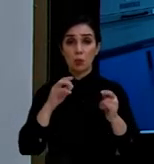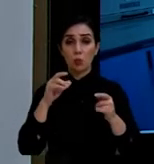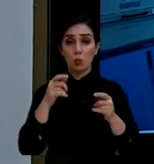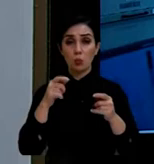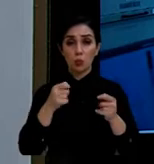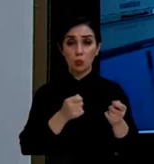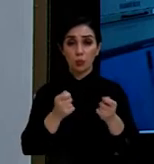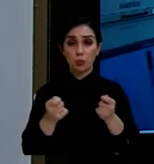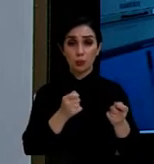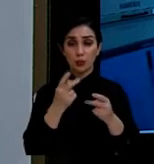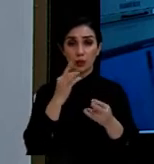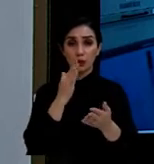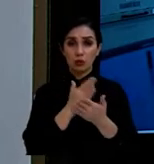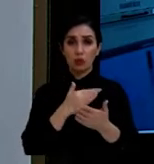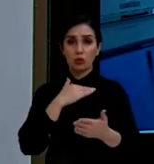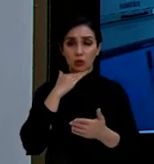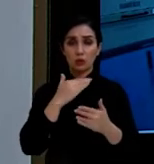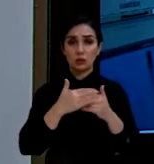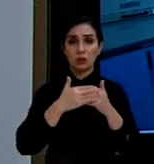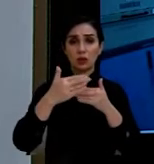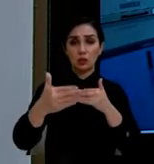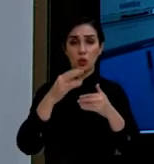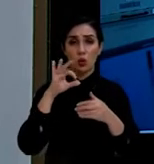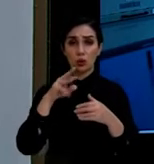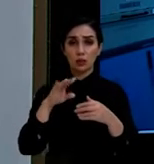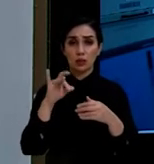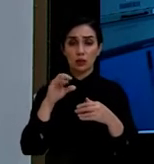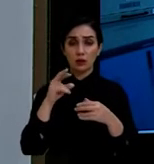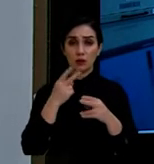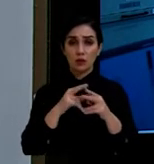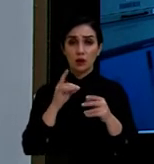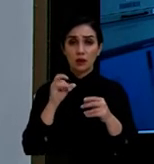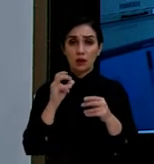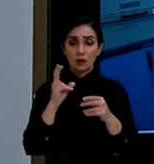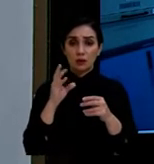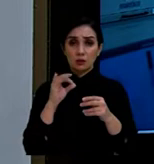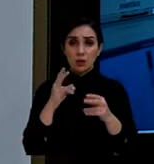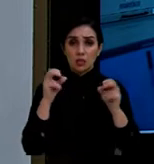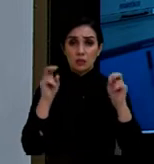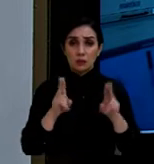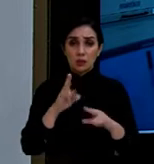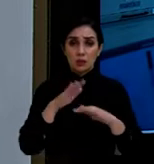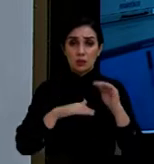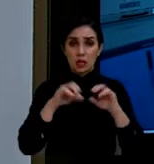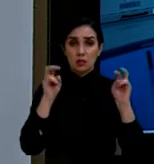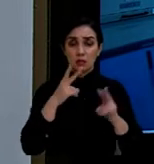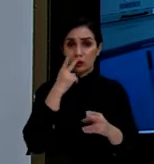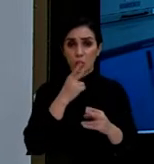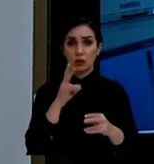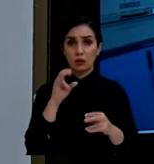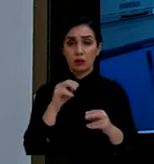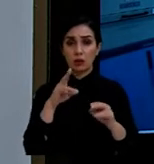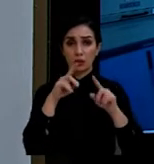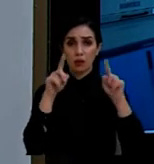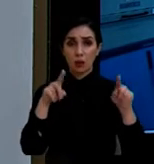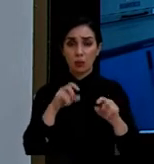Он находится на достаточном расстоянии от ядерного реактора. И специалист смотрит как на